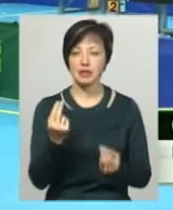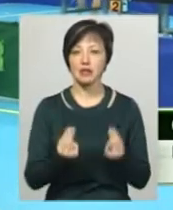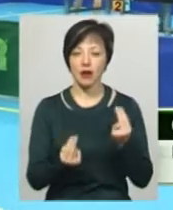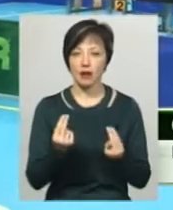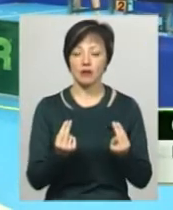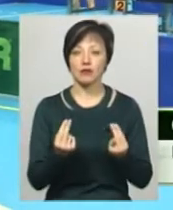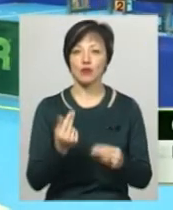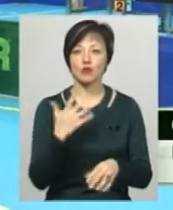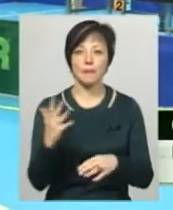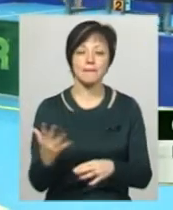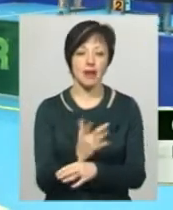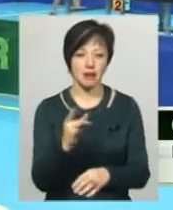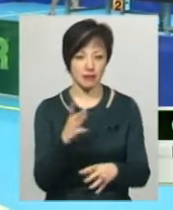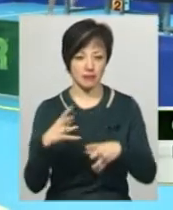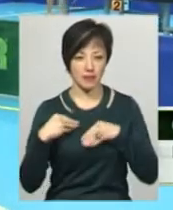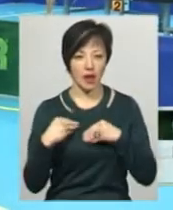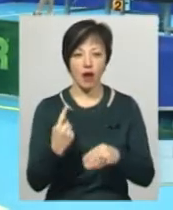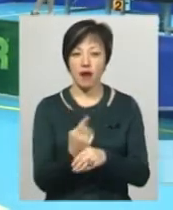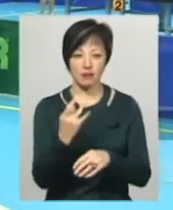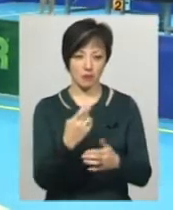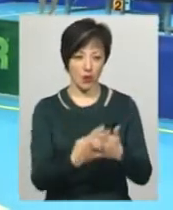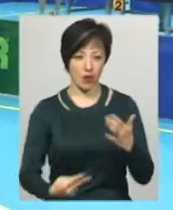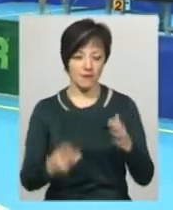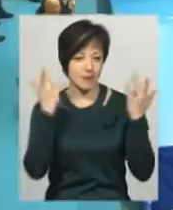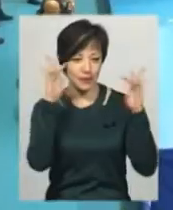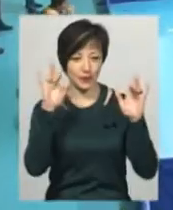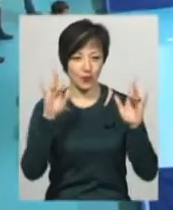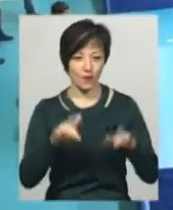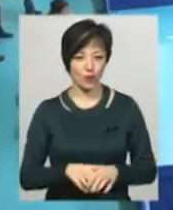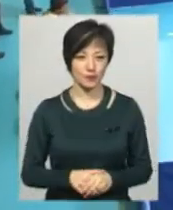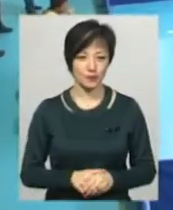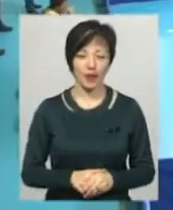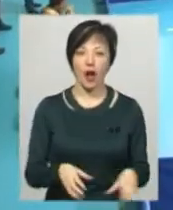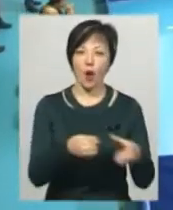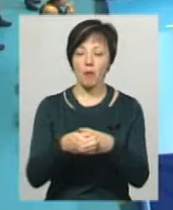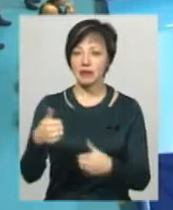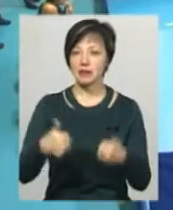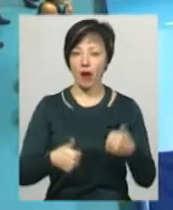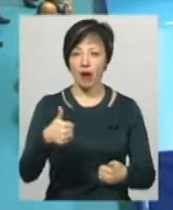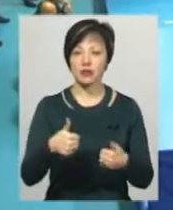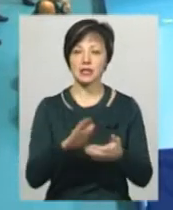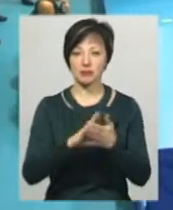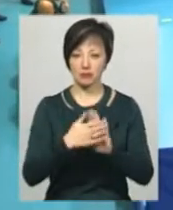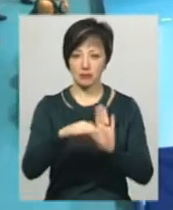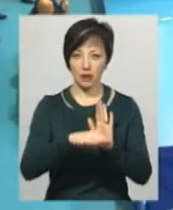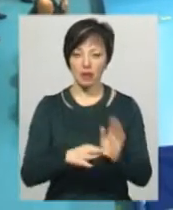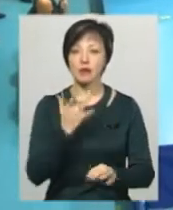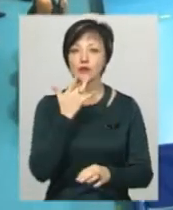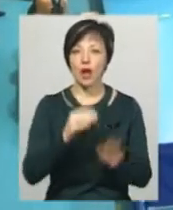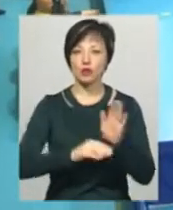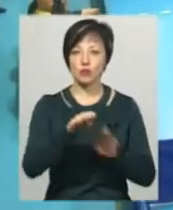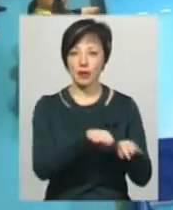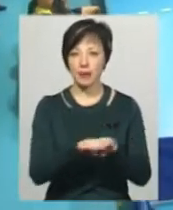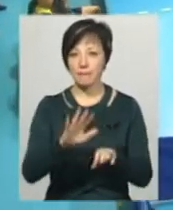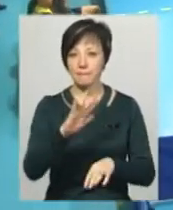Я з ним грав 5 разів і один раз тільки програв, випадково. Команди змагаються за турнірне становище Національної суперліги